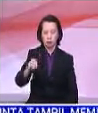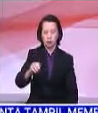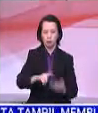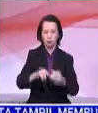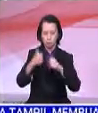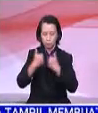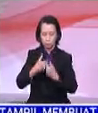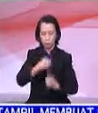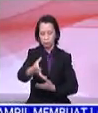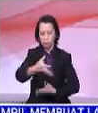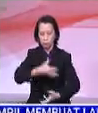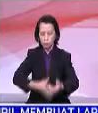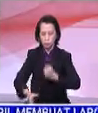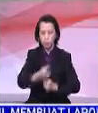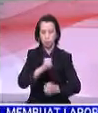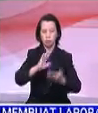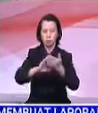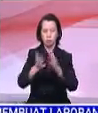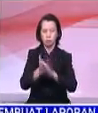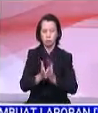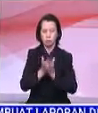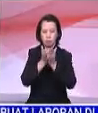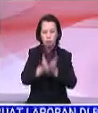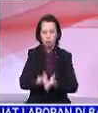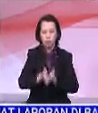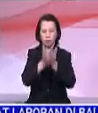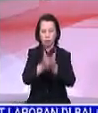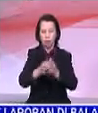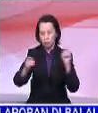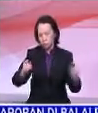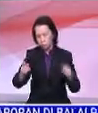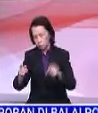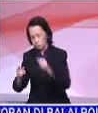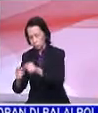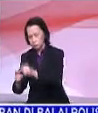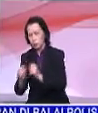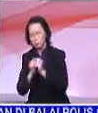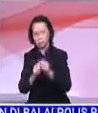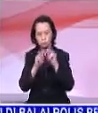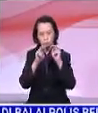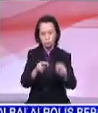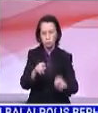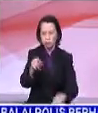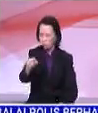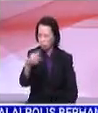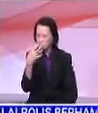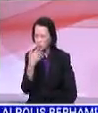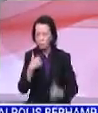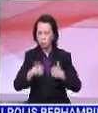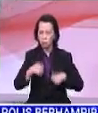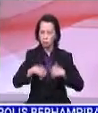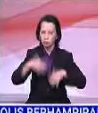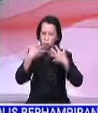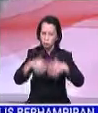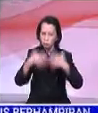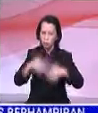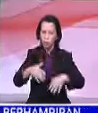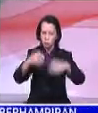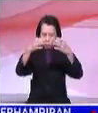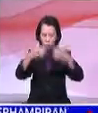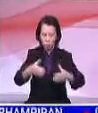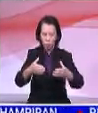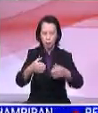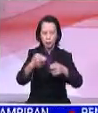Persatuan Nelayan serta Komuniti Maritim. Mangsa dilihat kali terakhir memakai baju berwarna kelabu, seluar pendek hitam